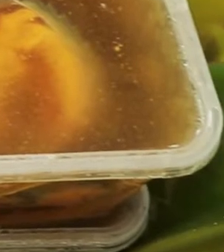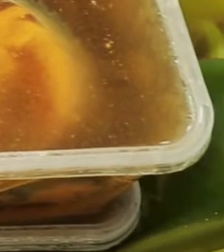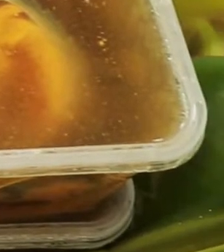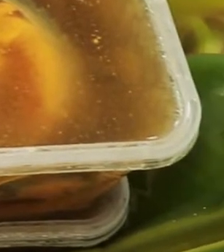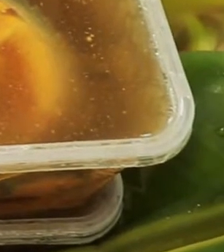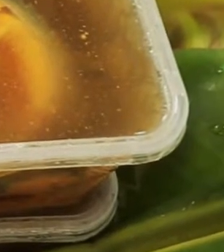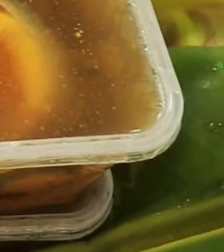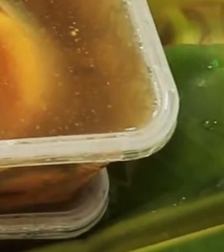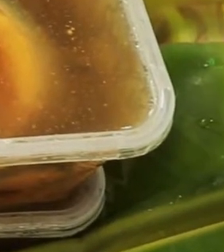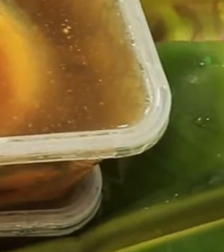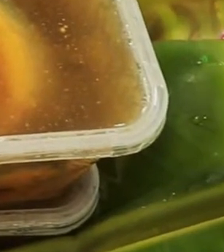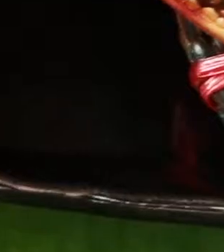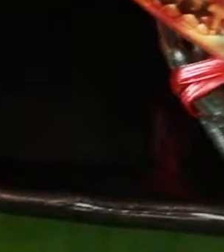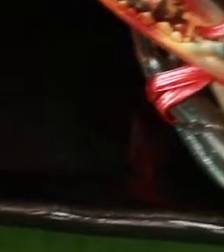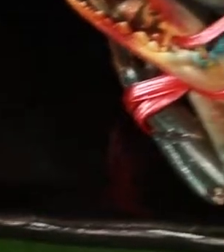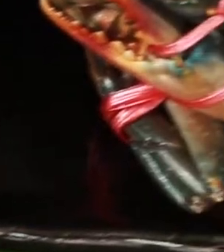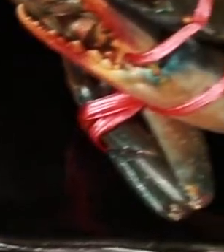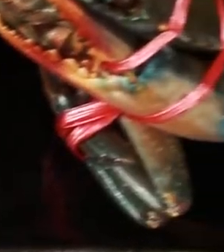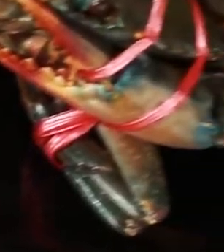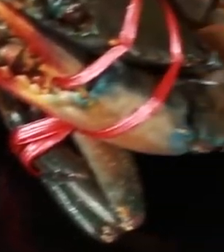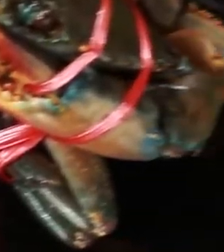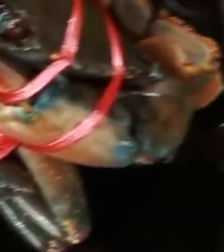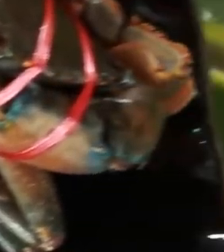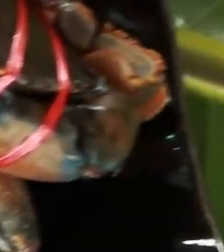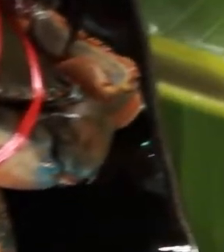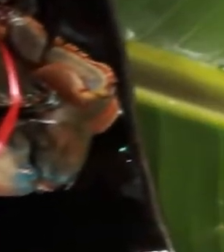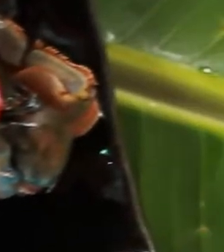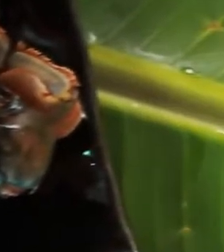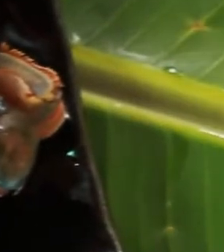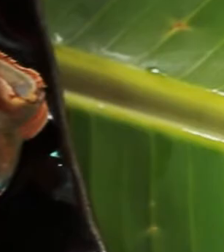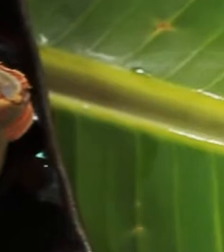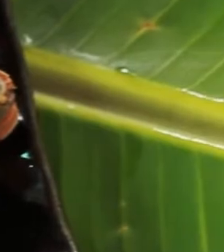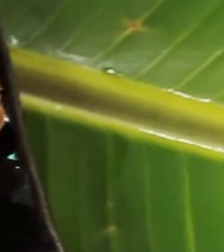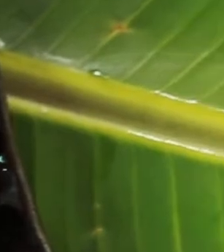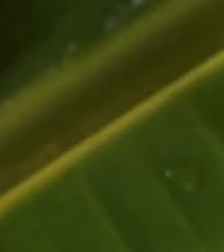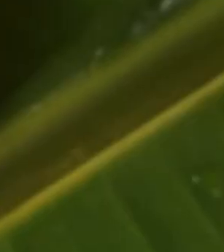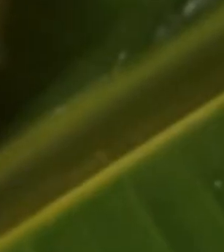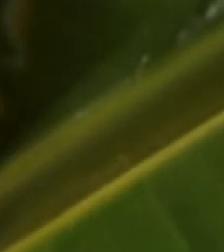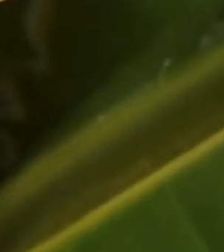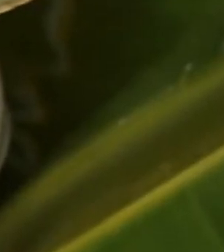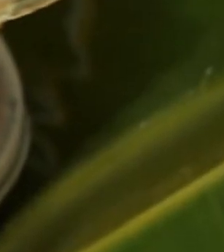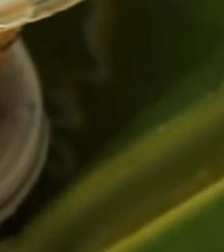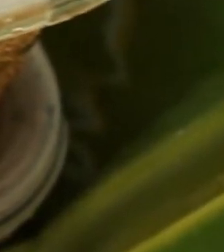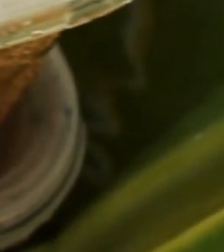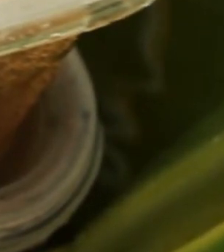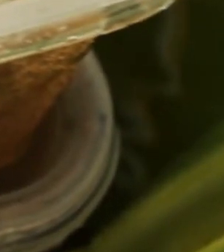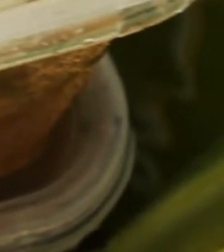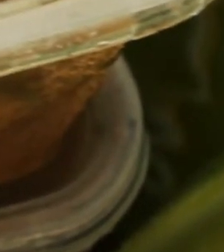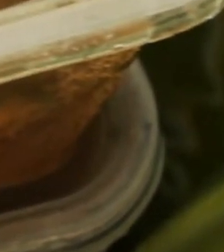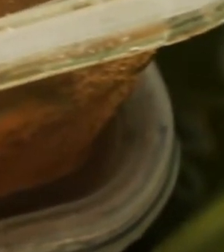บ้างร้องด้วยในซองภู่ดองสังข์กล่องคือเป็นของตัวบรรจุภัณฑ์ดู